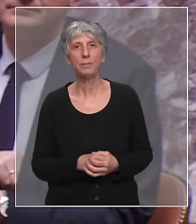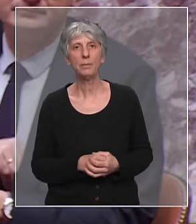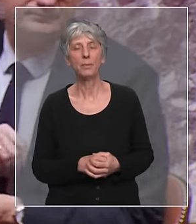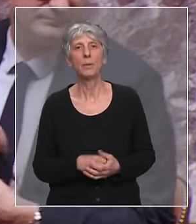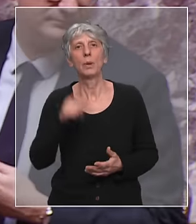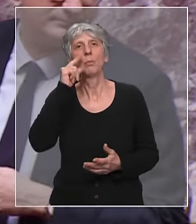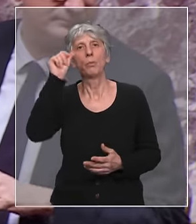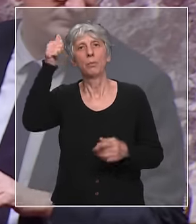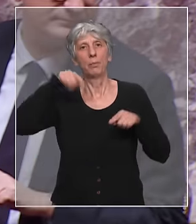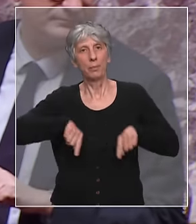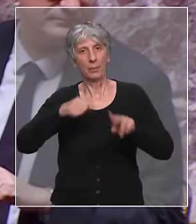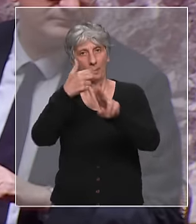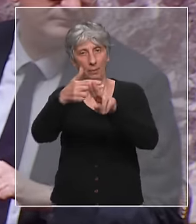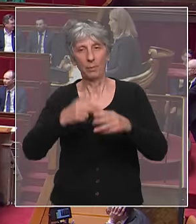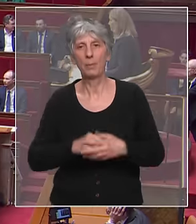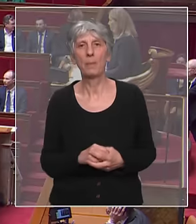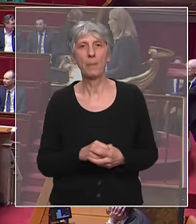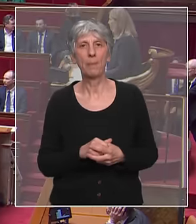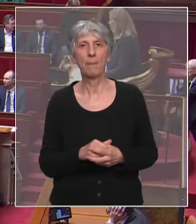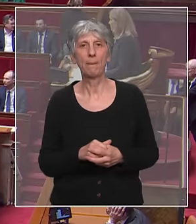Premier ministre.